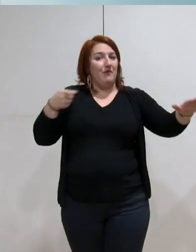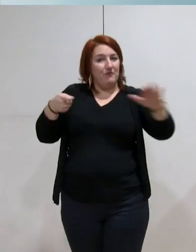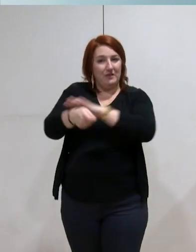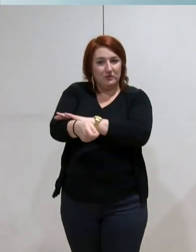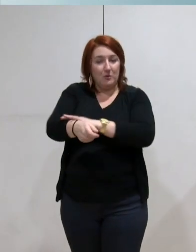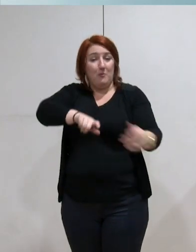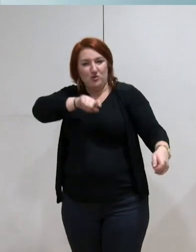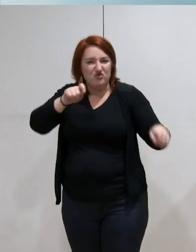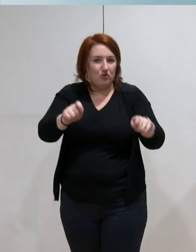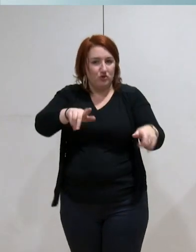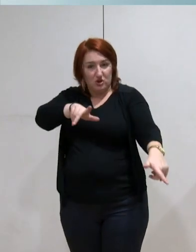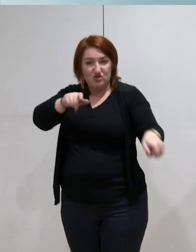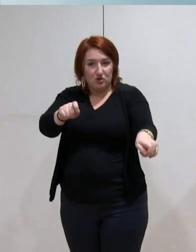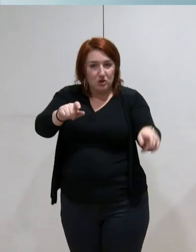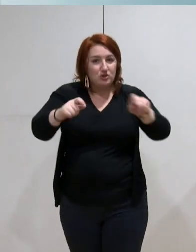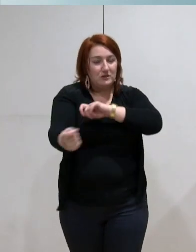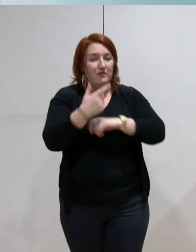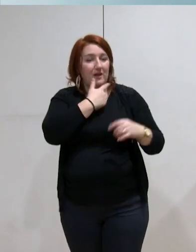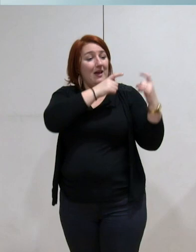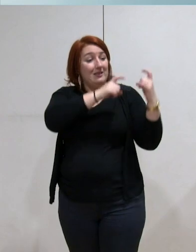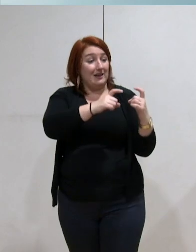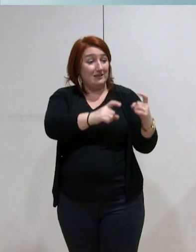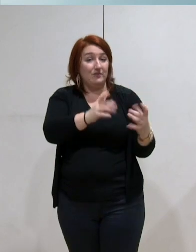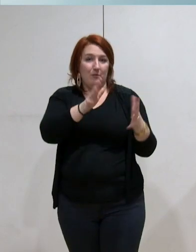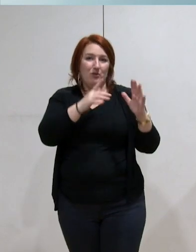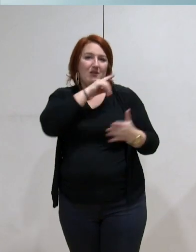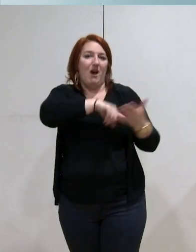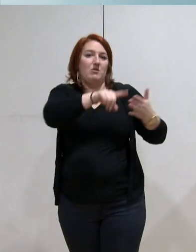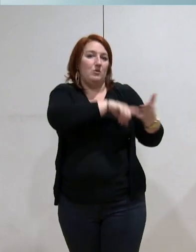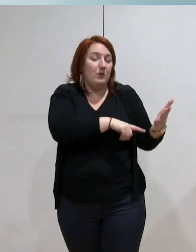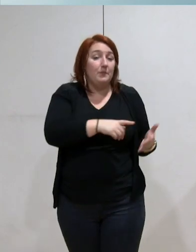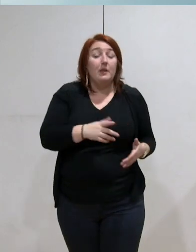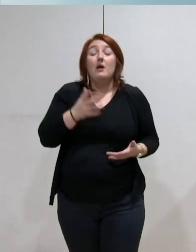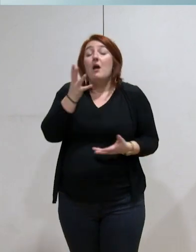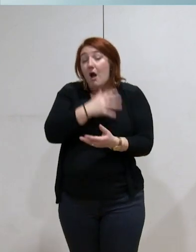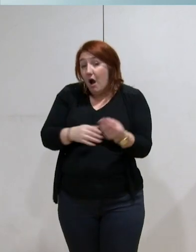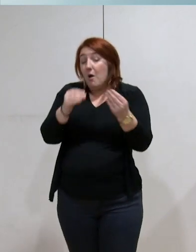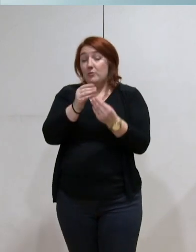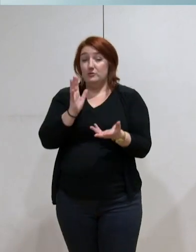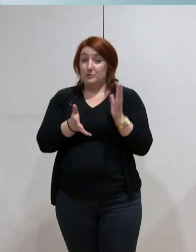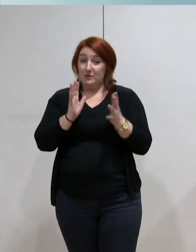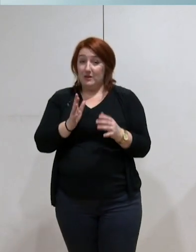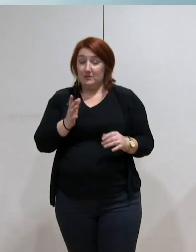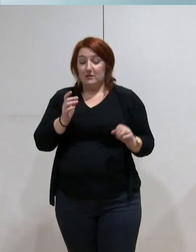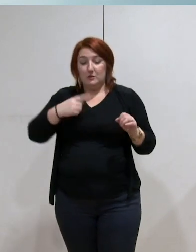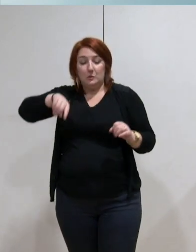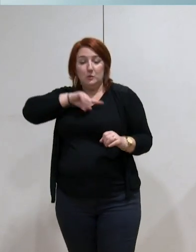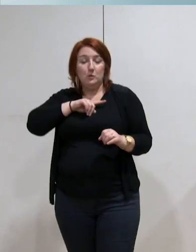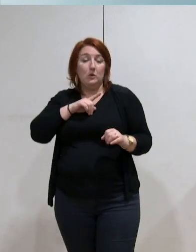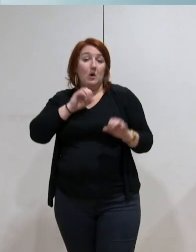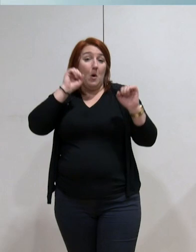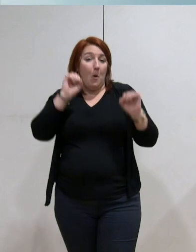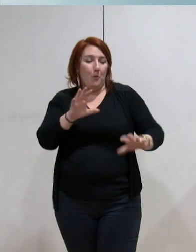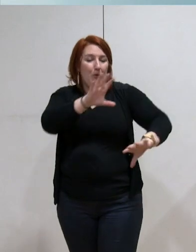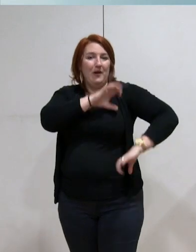donc cette dégressivité pourrait être remise en cause de surcroix on pourrait éventuellement faire partie de ceux qui